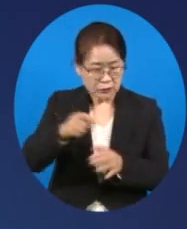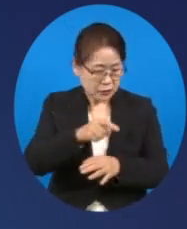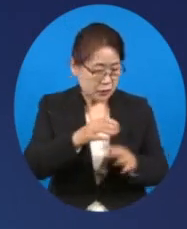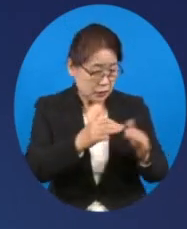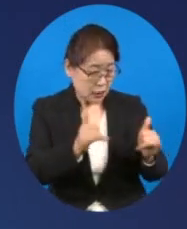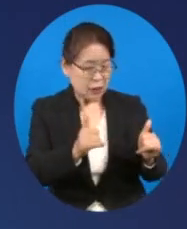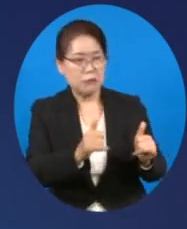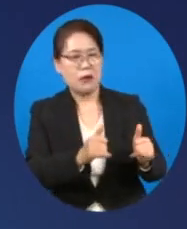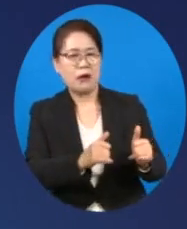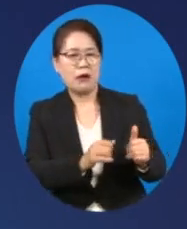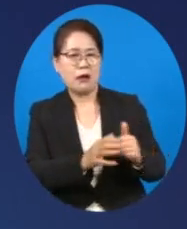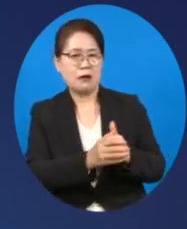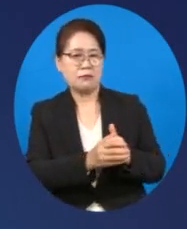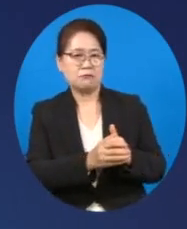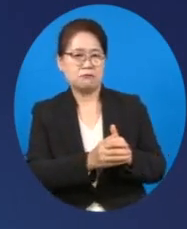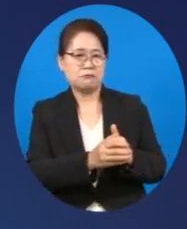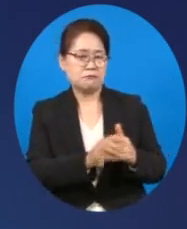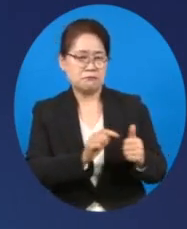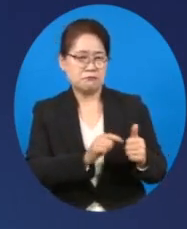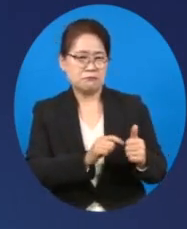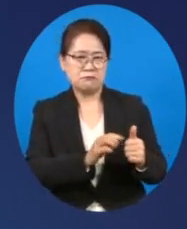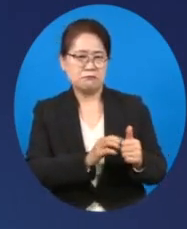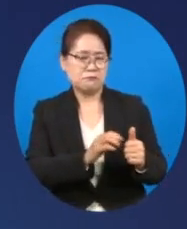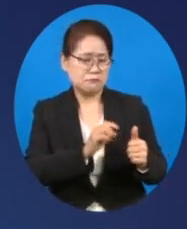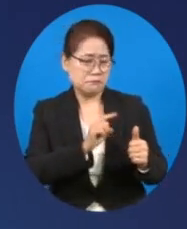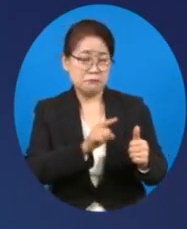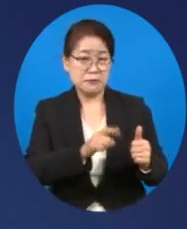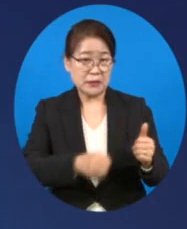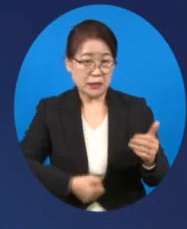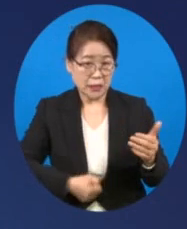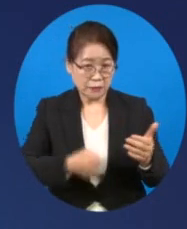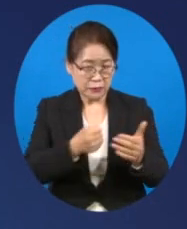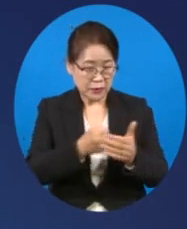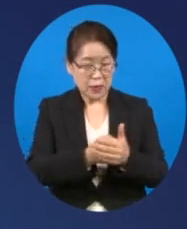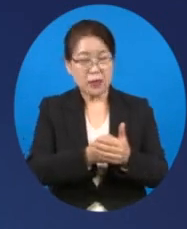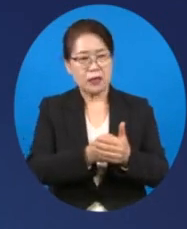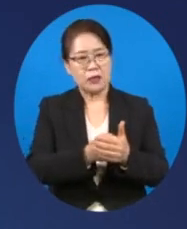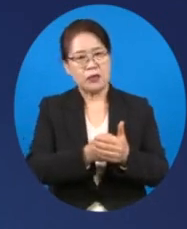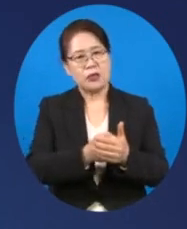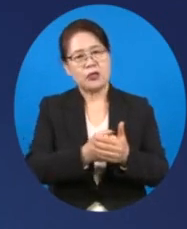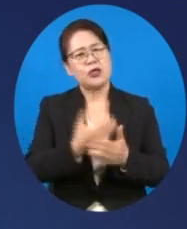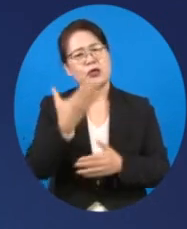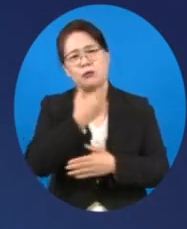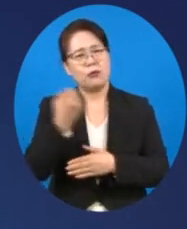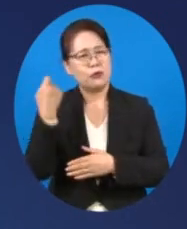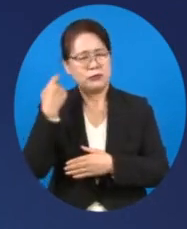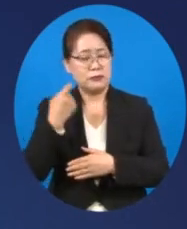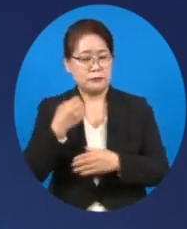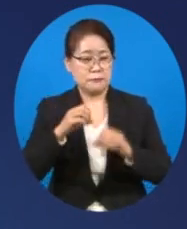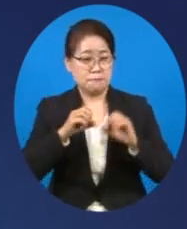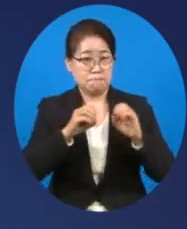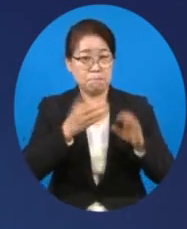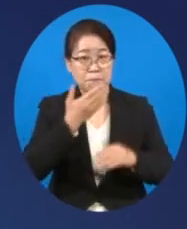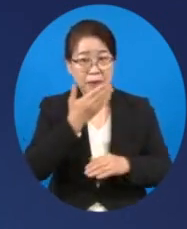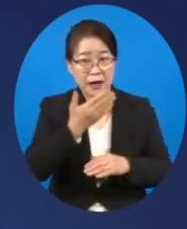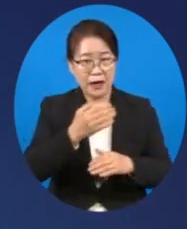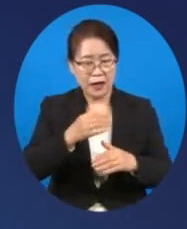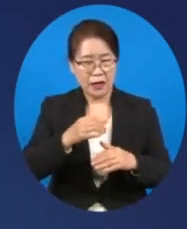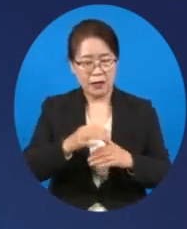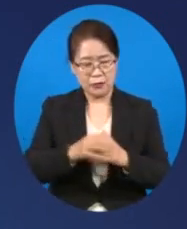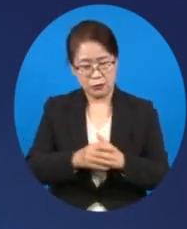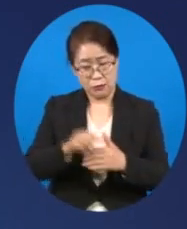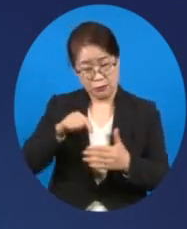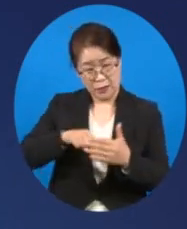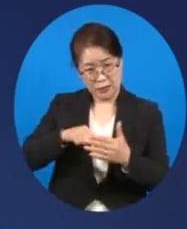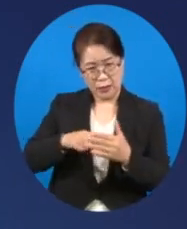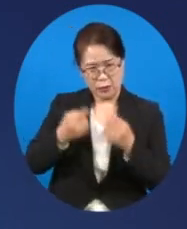사람을요 설득하려고 하지 않아요 담대히 원색적인 복음을 전합니다 또 내 안에 확신이 있는